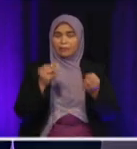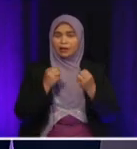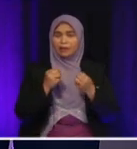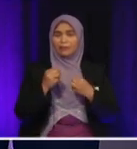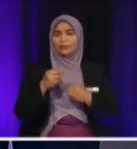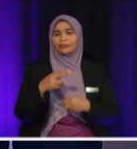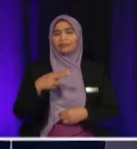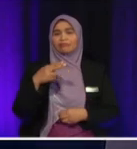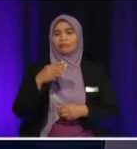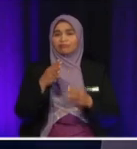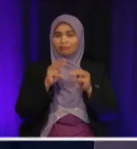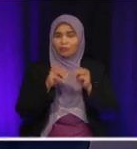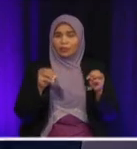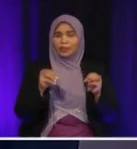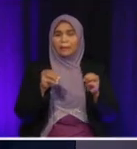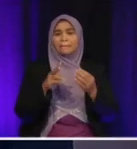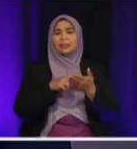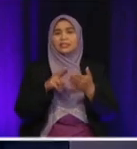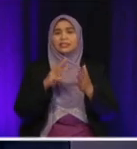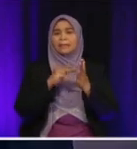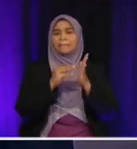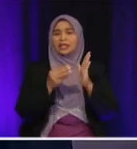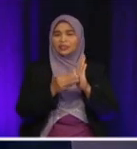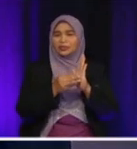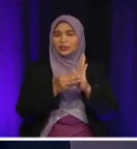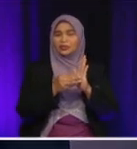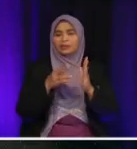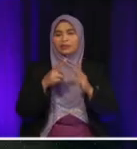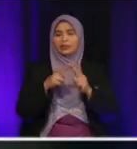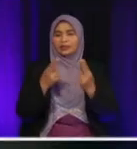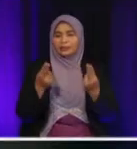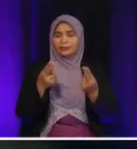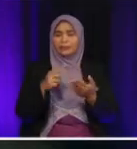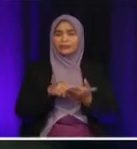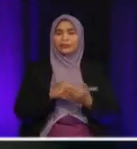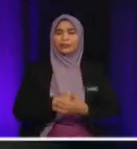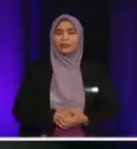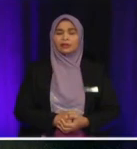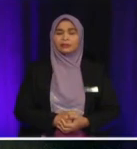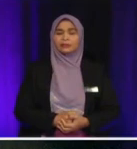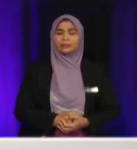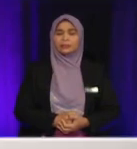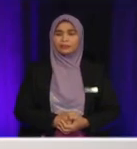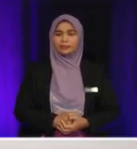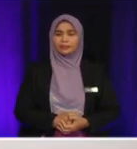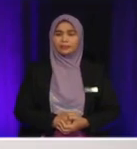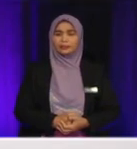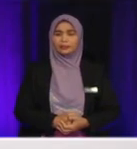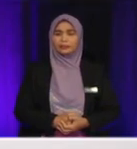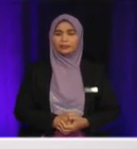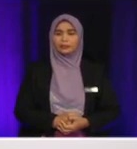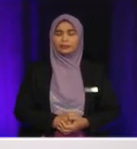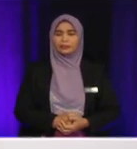Hakimi, cuba baca maksudnya. Mungkin faham maksud kan? Okey, silakan Hakimi.